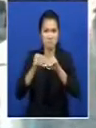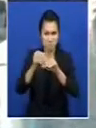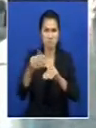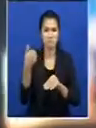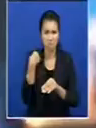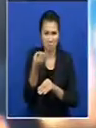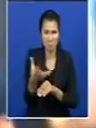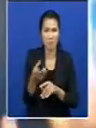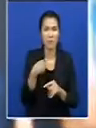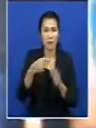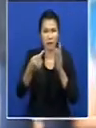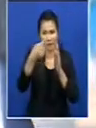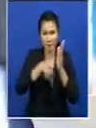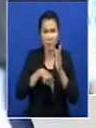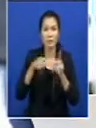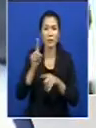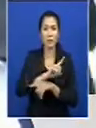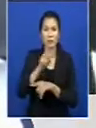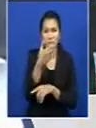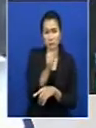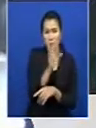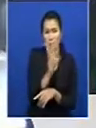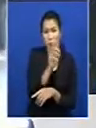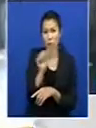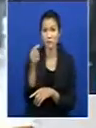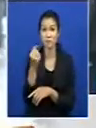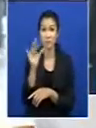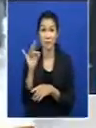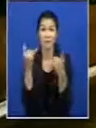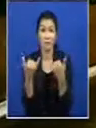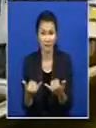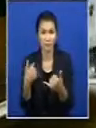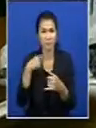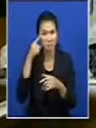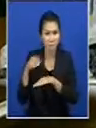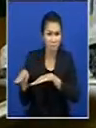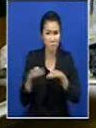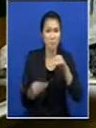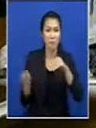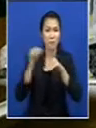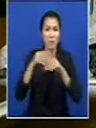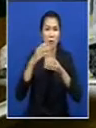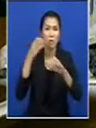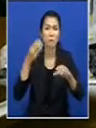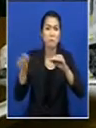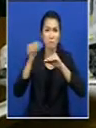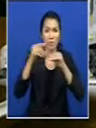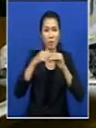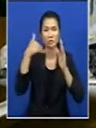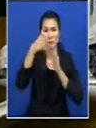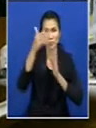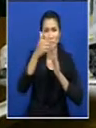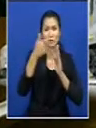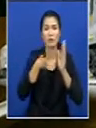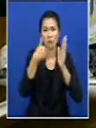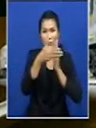ากซึ่งช่วงขากลับนะคะตั้งแต่วันที่16ถึง18เมษายนนี้ได้เตรียมรถเสริมไว้ในเส้นทางสายเหนือและตะวันออกเฉียงเ